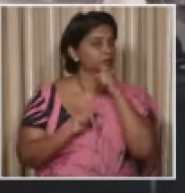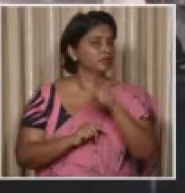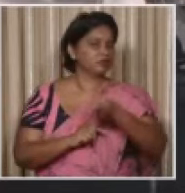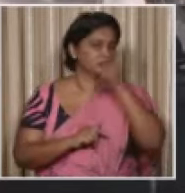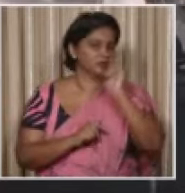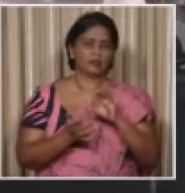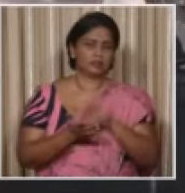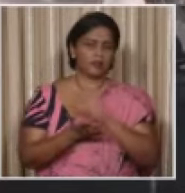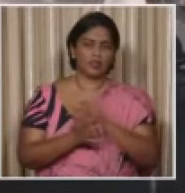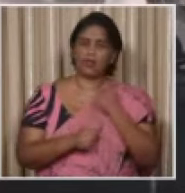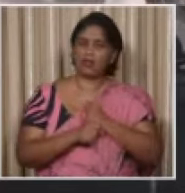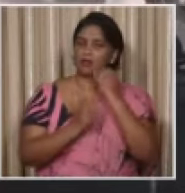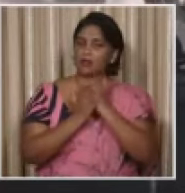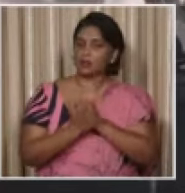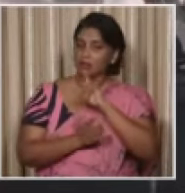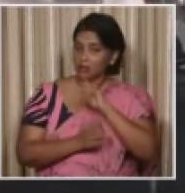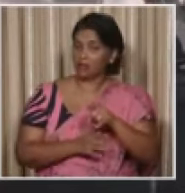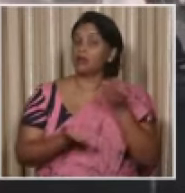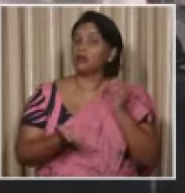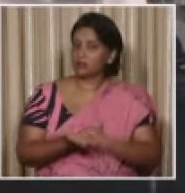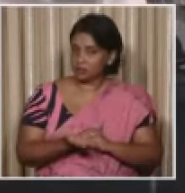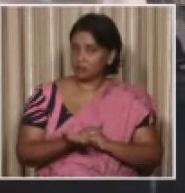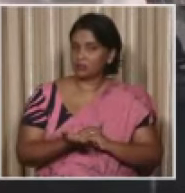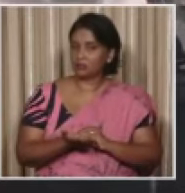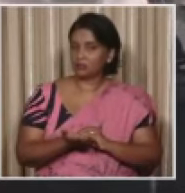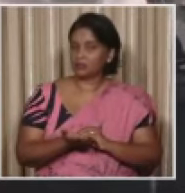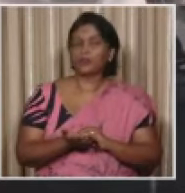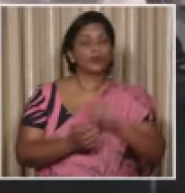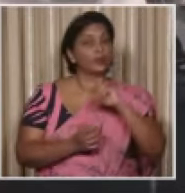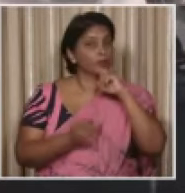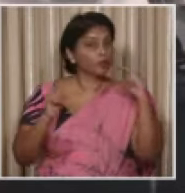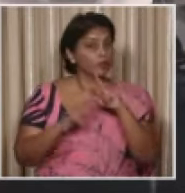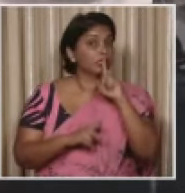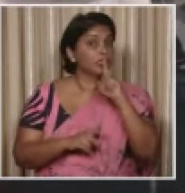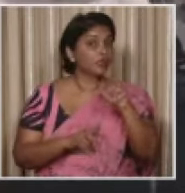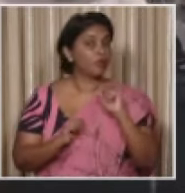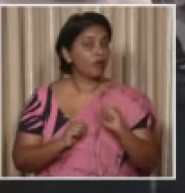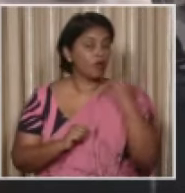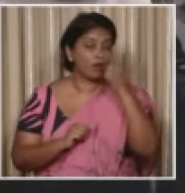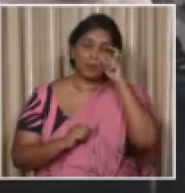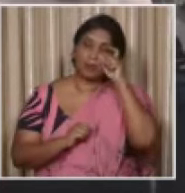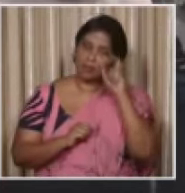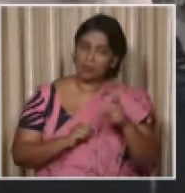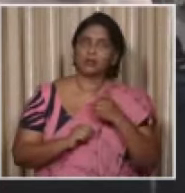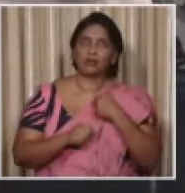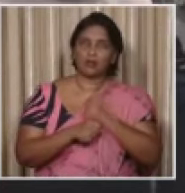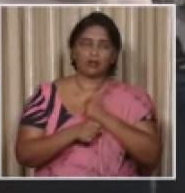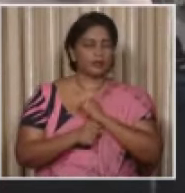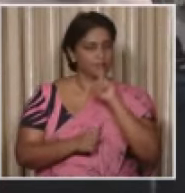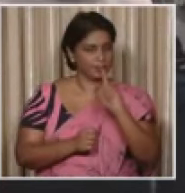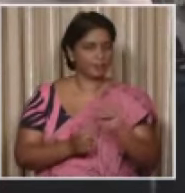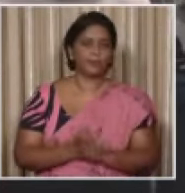සාතිකයක් දුන්නා කියලා ආණ්ඩු පක්ෂෙන් කියනවා නම් නැවත වතාවක් ශ්‍රේෂ්ඨාධිකරණේ කිව්වේ මොකද්ද කියලා හොයලා බලන්න කියලා අපි ආණ්ඩු පක්ෂෙන්